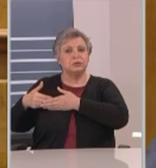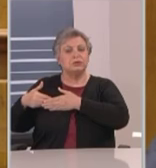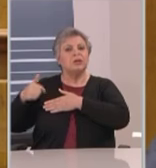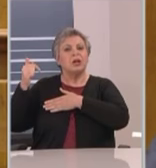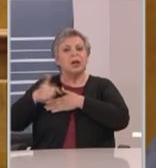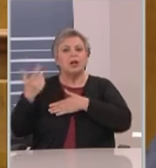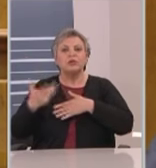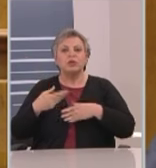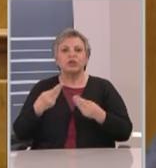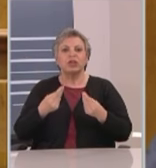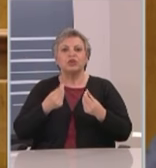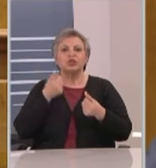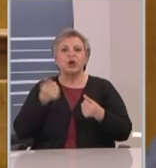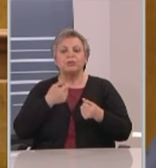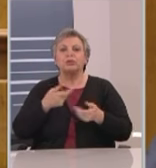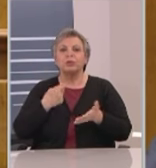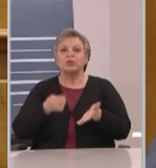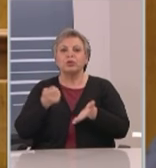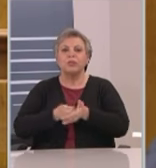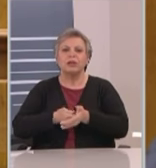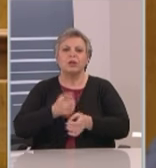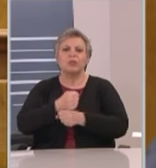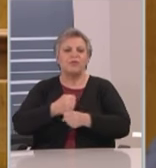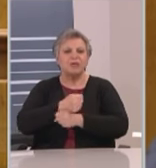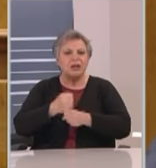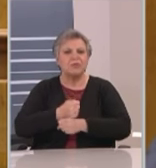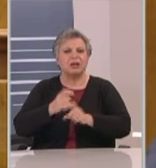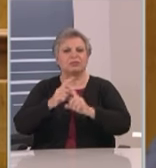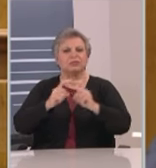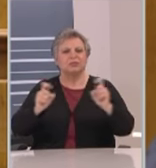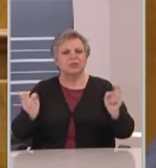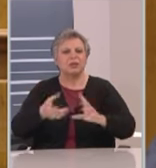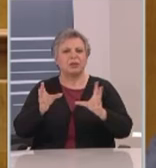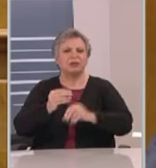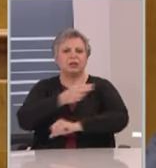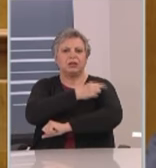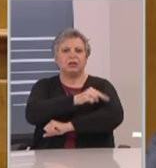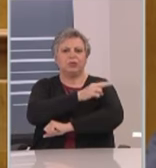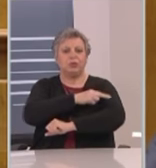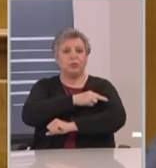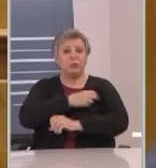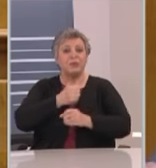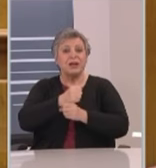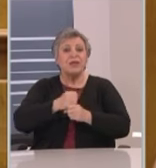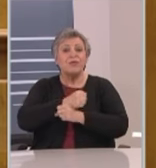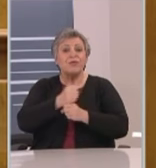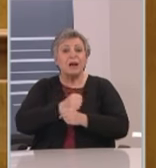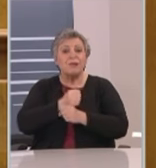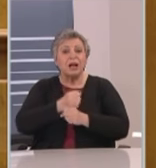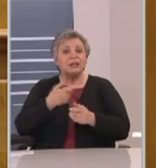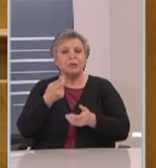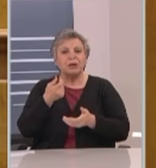την τιμολόγηση των φαρμάκων και του νοσοκομιακού υλικού. Για φάρμακα η τιμολόγηση των οποίων υπερεύαινε κατά